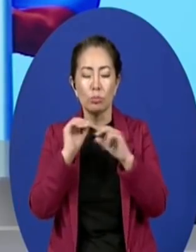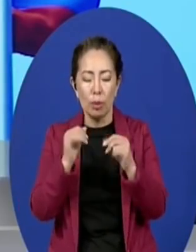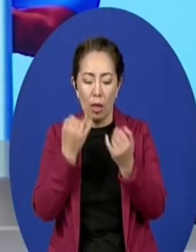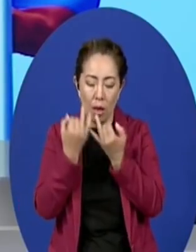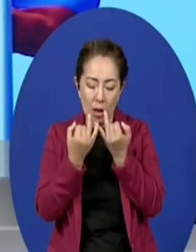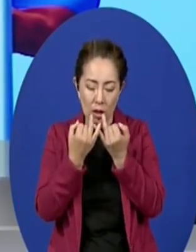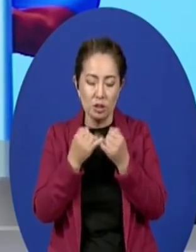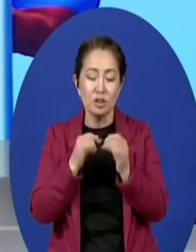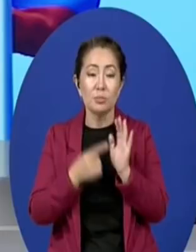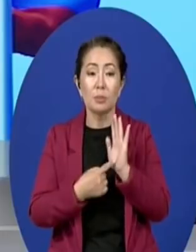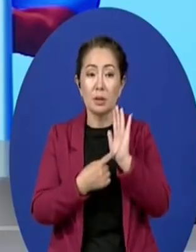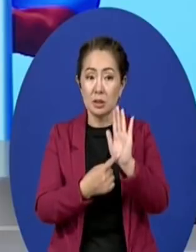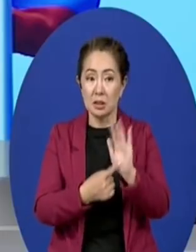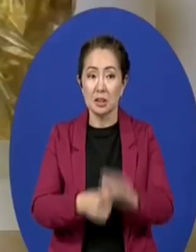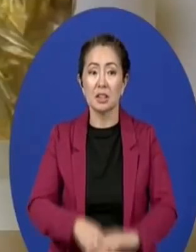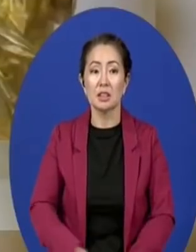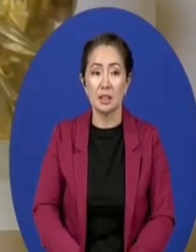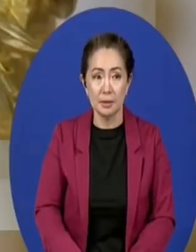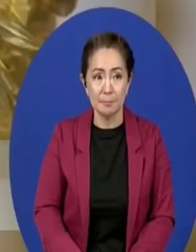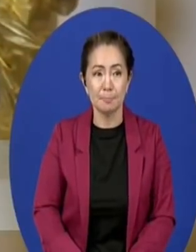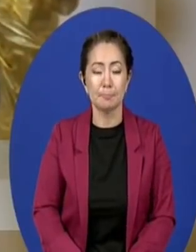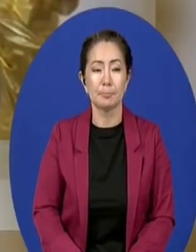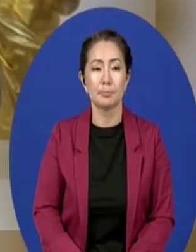байгааг илэрхийлсэн байна.